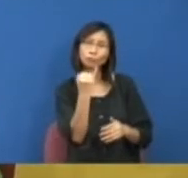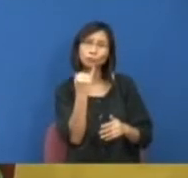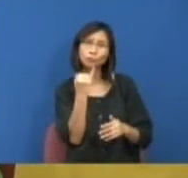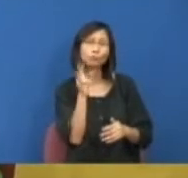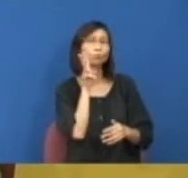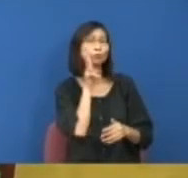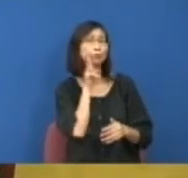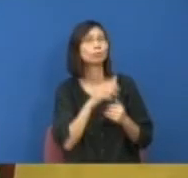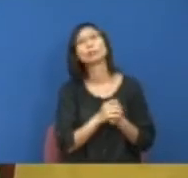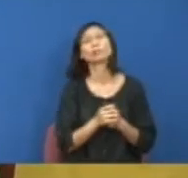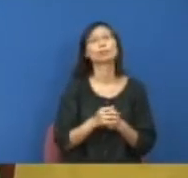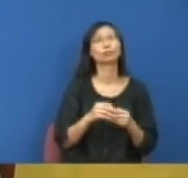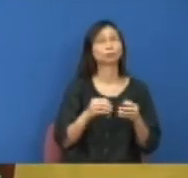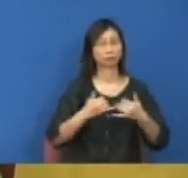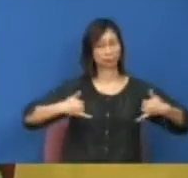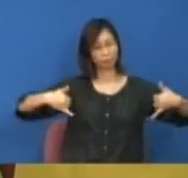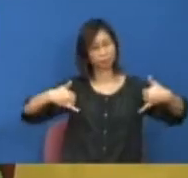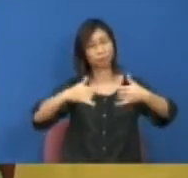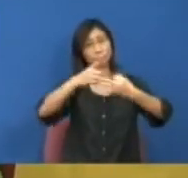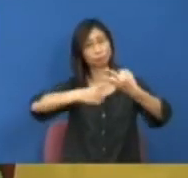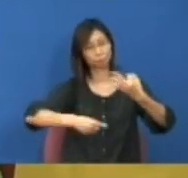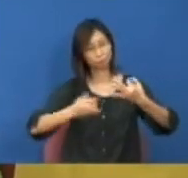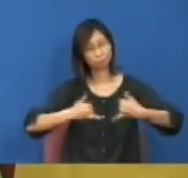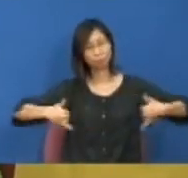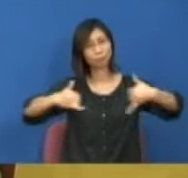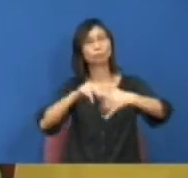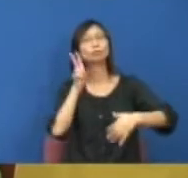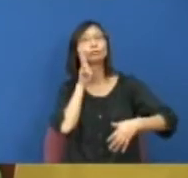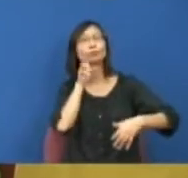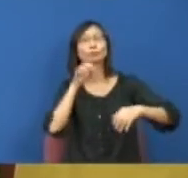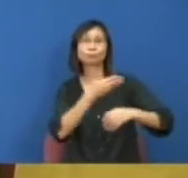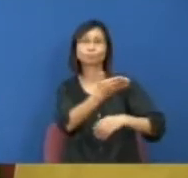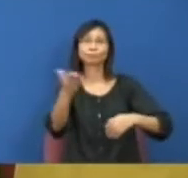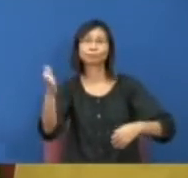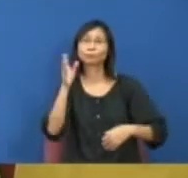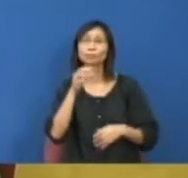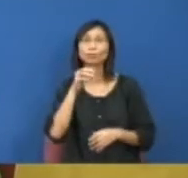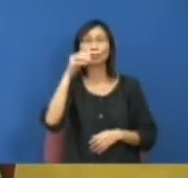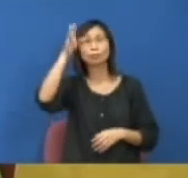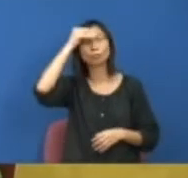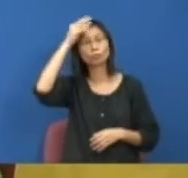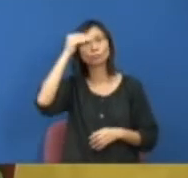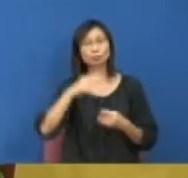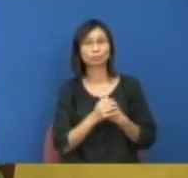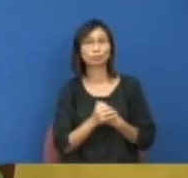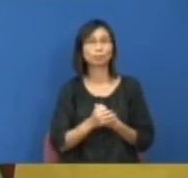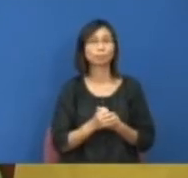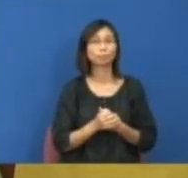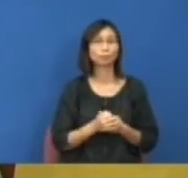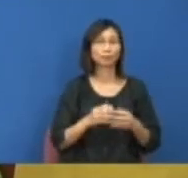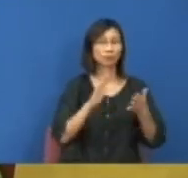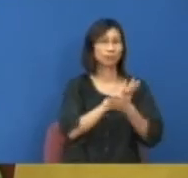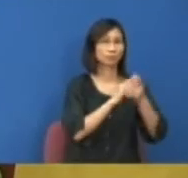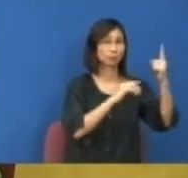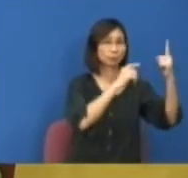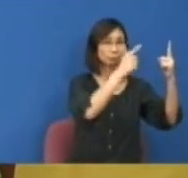這個法蘭克福議會啦，即如果大家讀這個高考中，即歷史科都有讀到，就是說那班友在1848年呢，